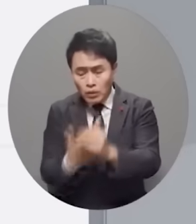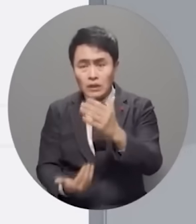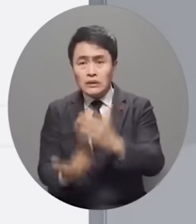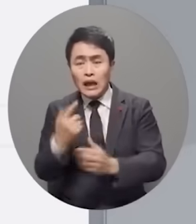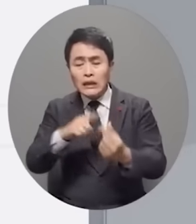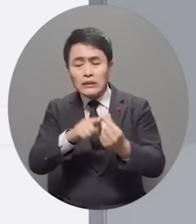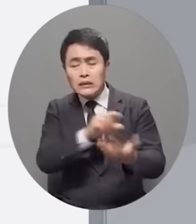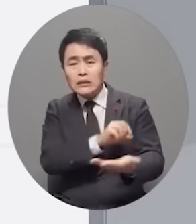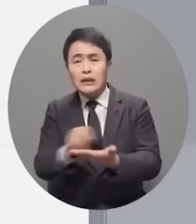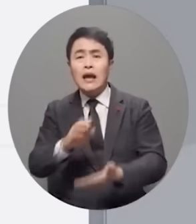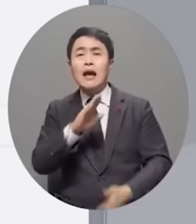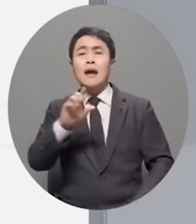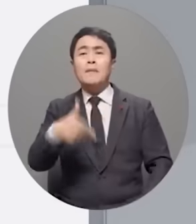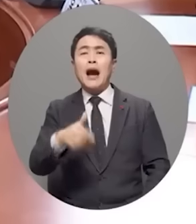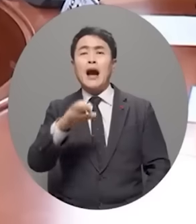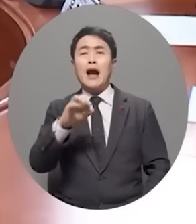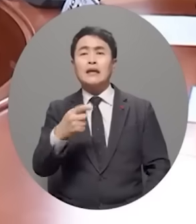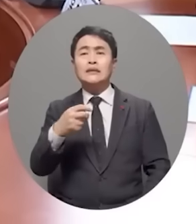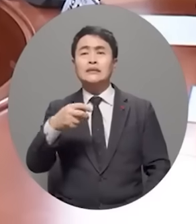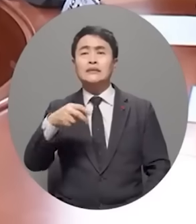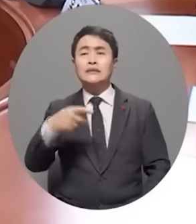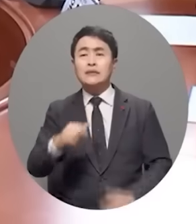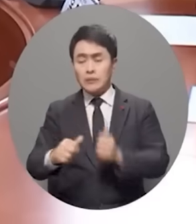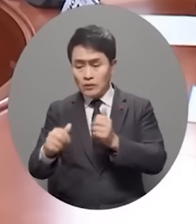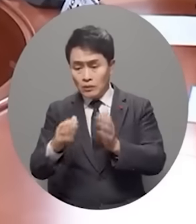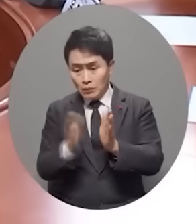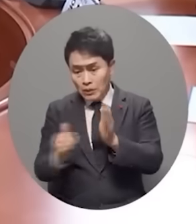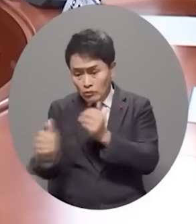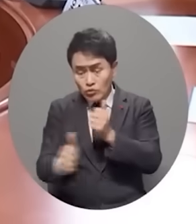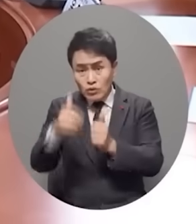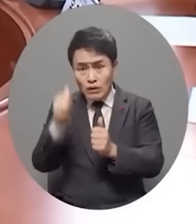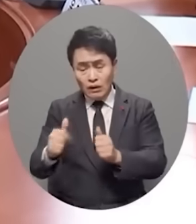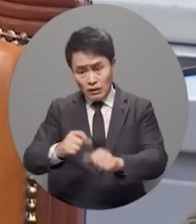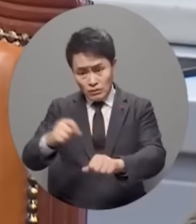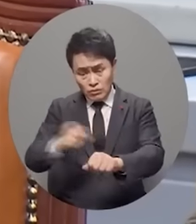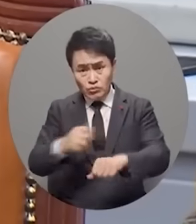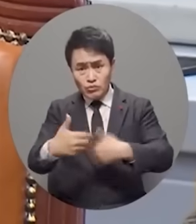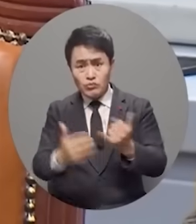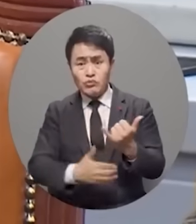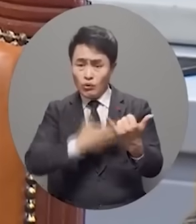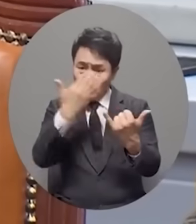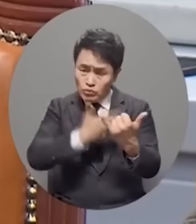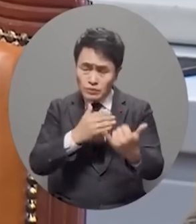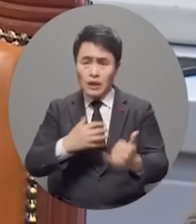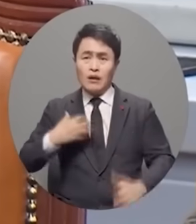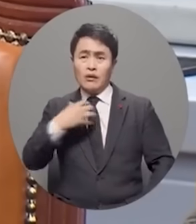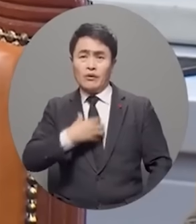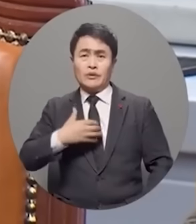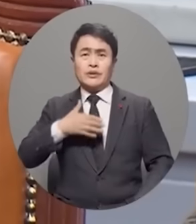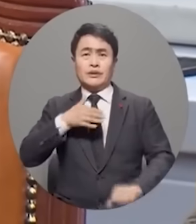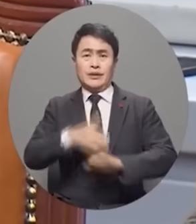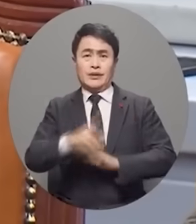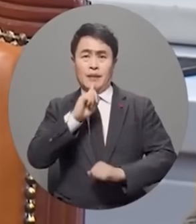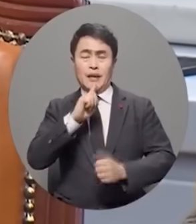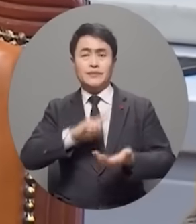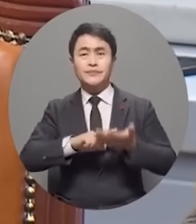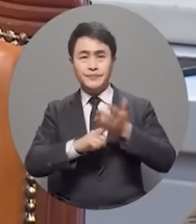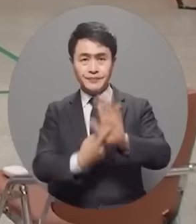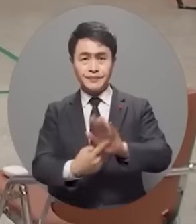쓴 박은식 비대위원에 대해서도 특정 수요에 맞춰서 활동하는 유튜버다, 걱정된다는 반응이